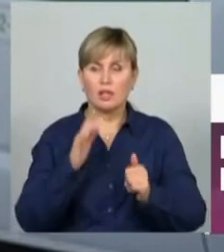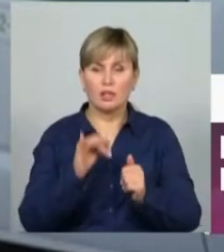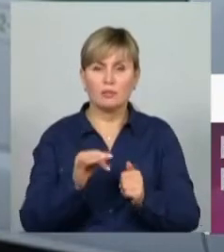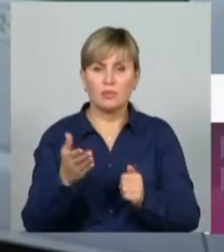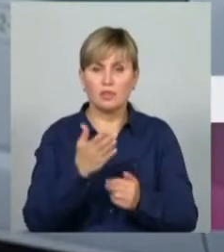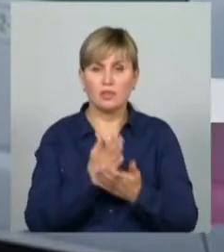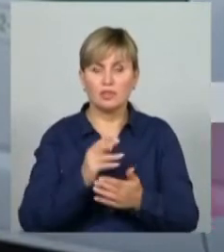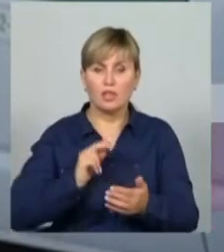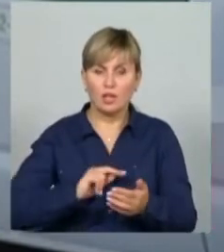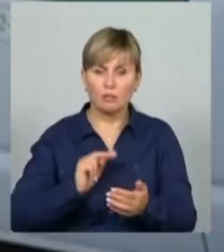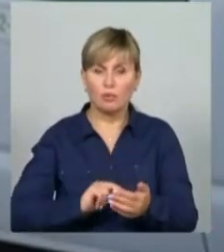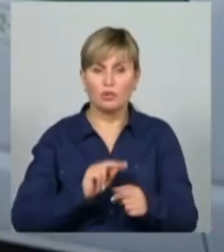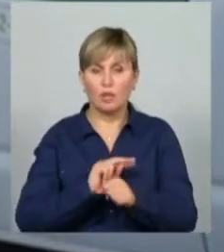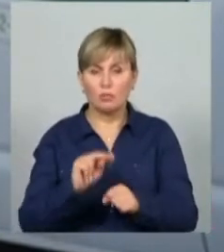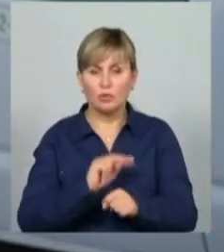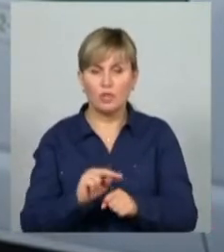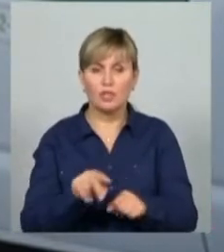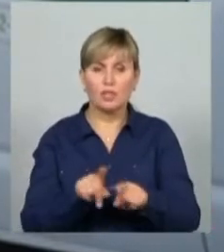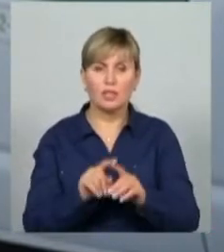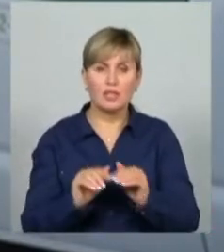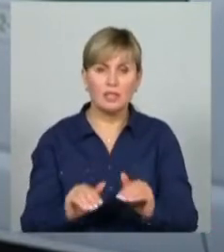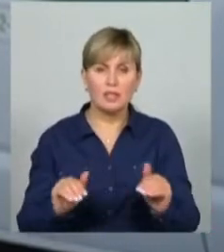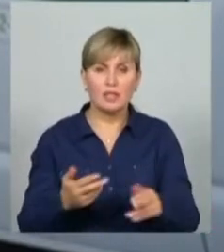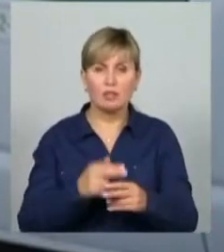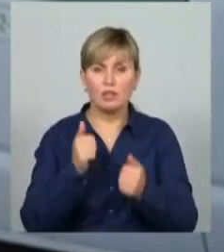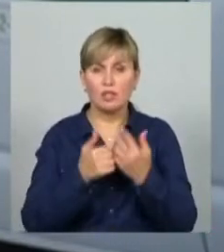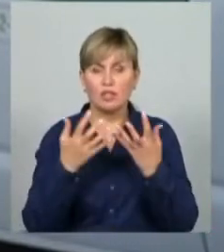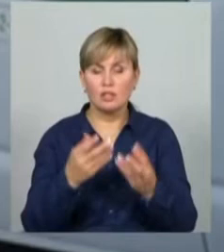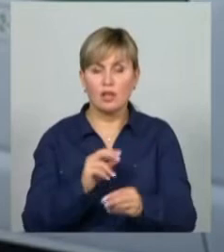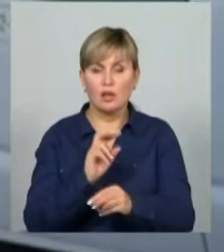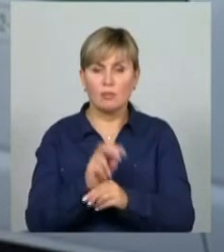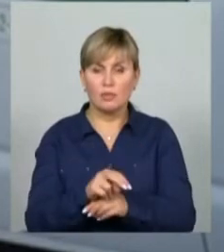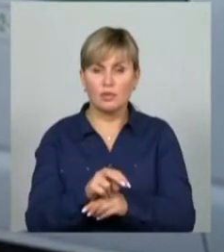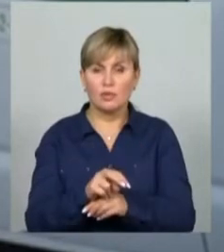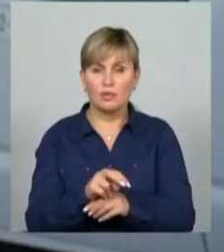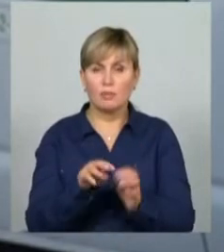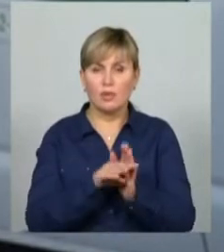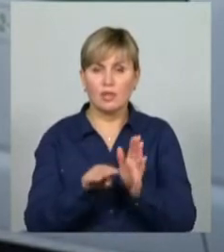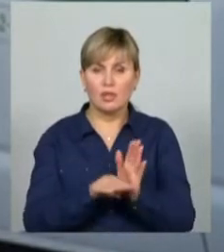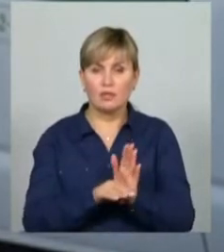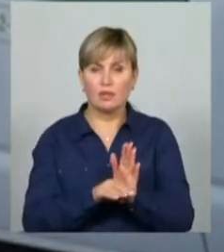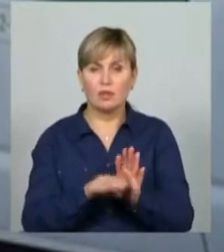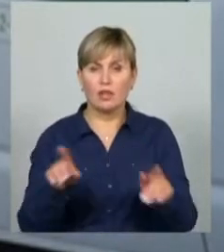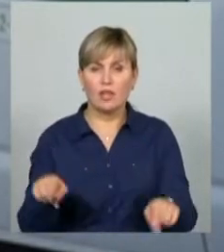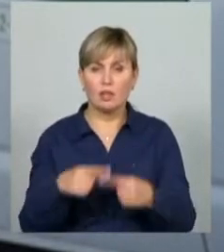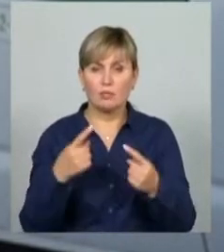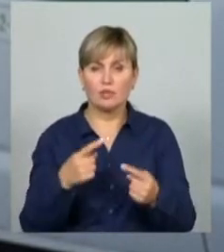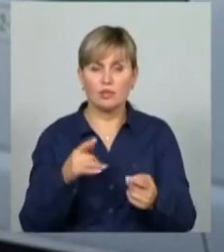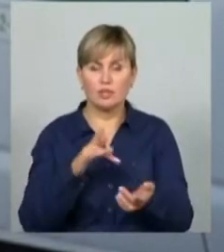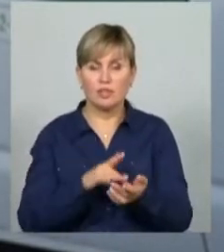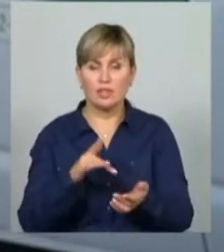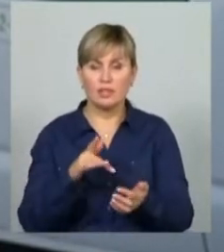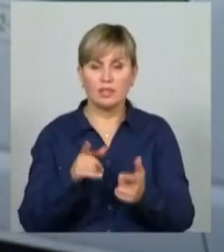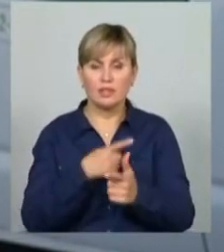из них есть работающие, обучающие, также дети, которые ежедневно посещают по графику центры, да, реабилитационные центры